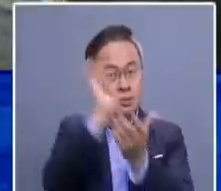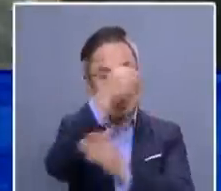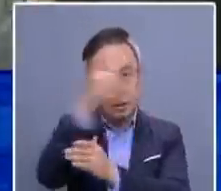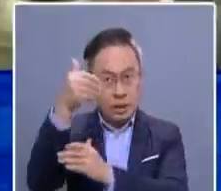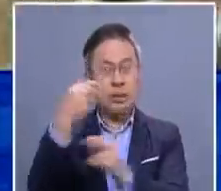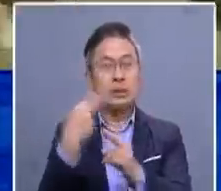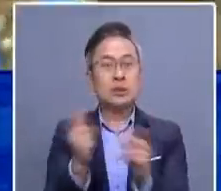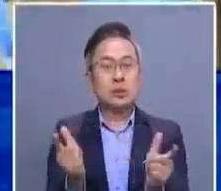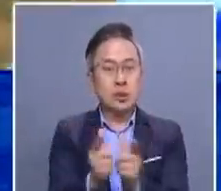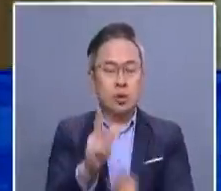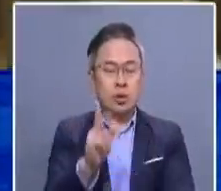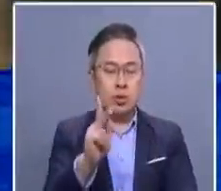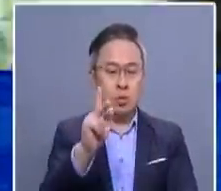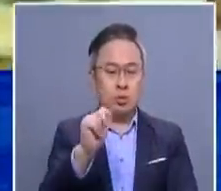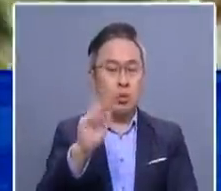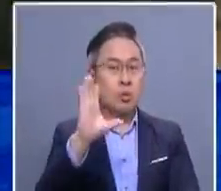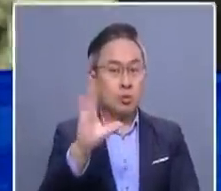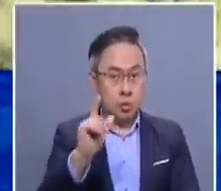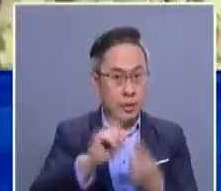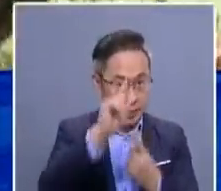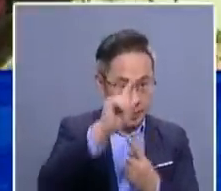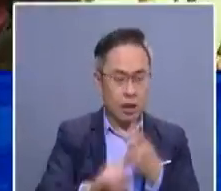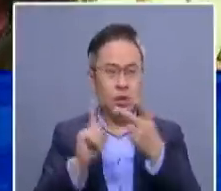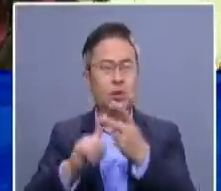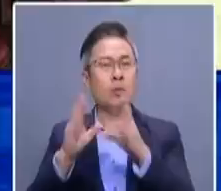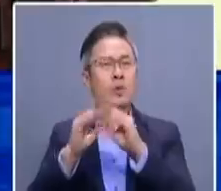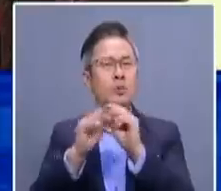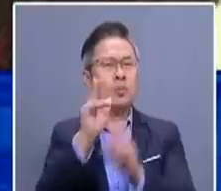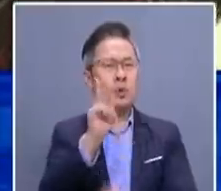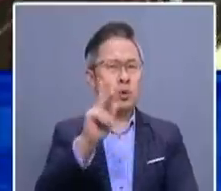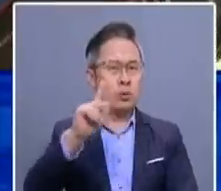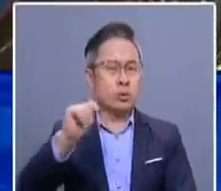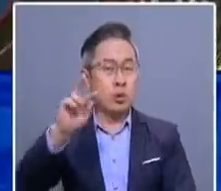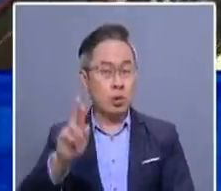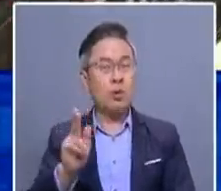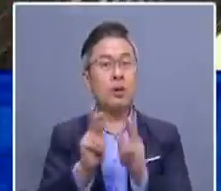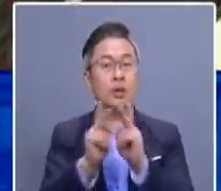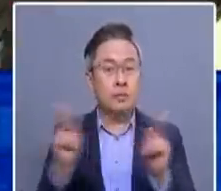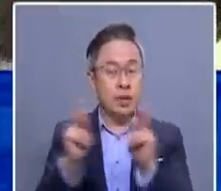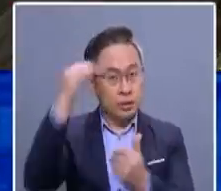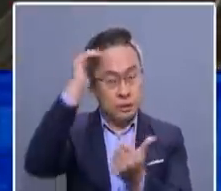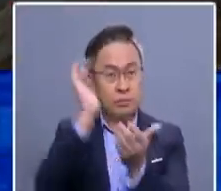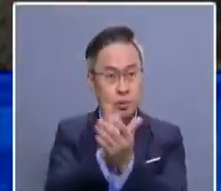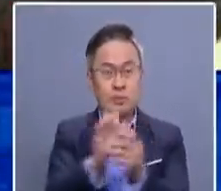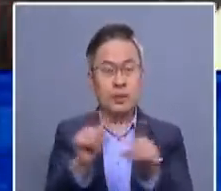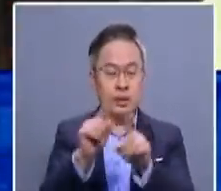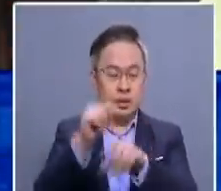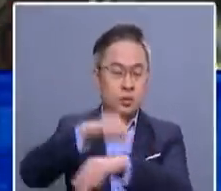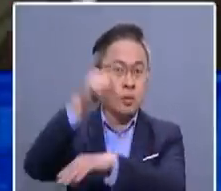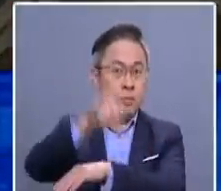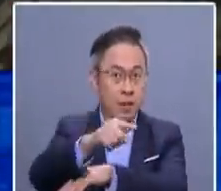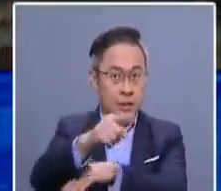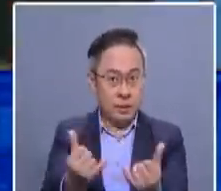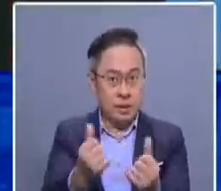ช.ค่ะและเป็นประธานการประชุมคณะกรรมการข้าราชการตำรวจหรือว่ากตร.ที่สำนักงานตำรวจแห่งชาติช่วงบ่ายวันนี้เป็